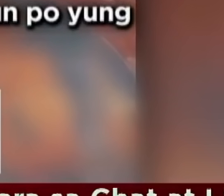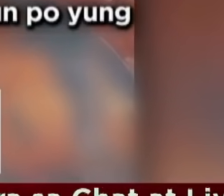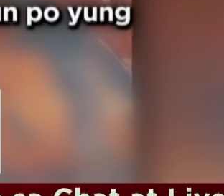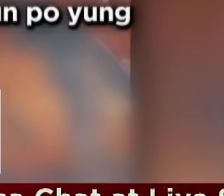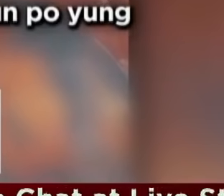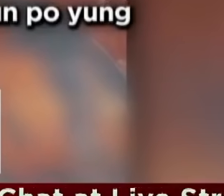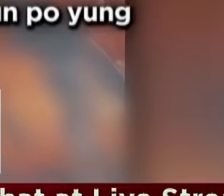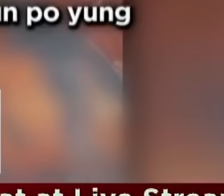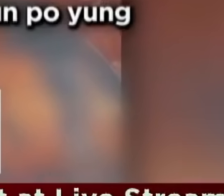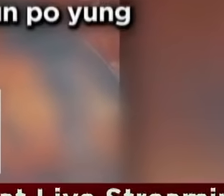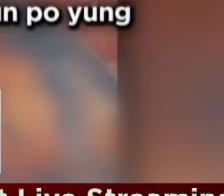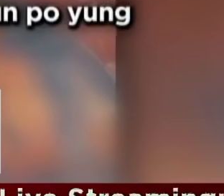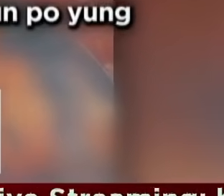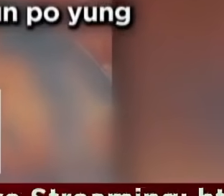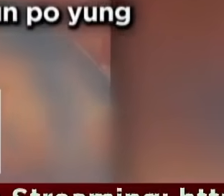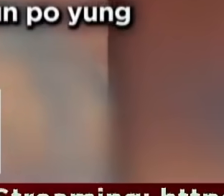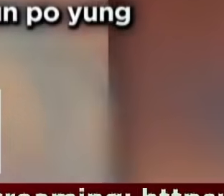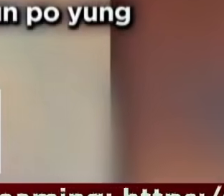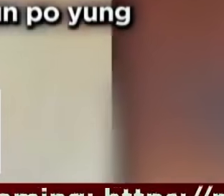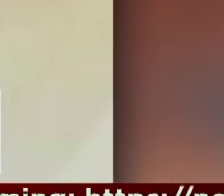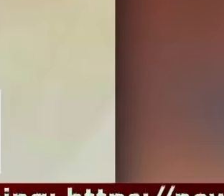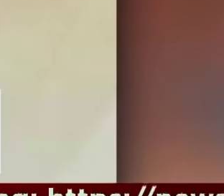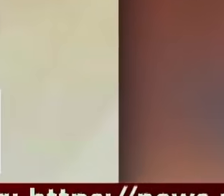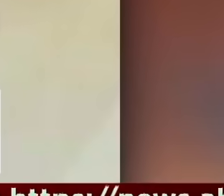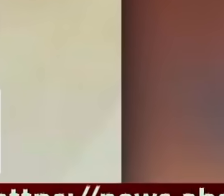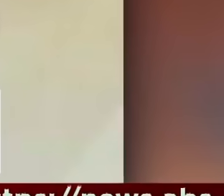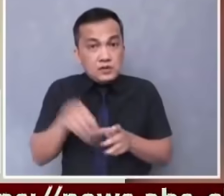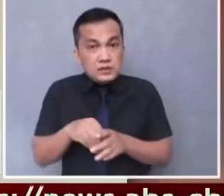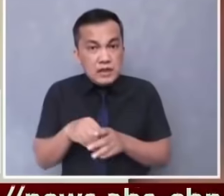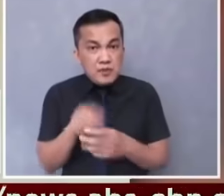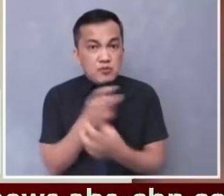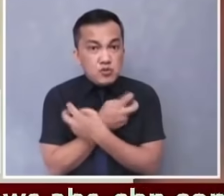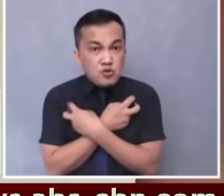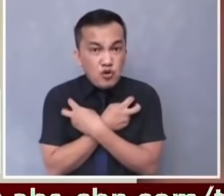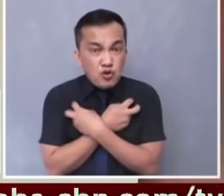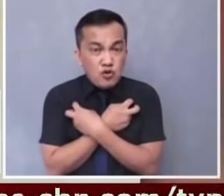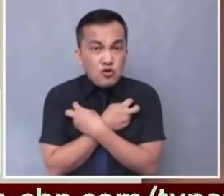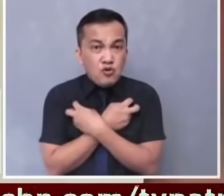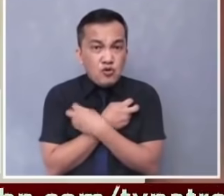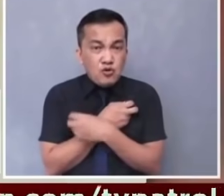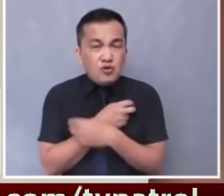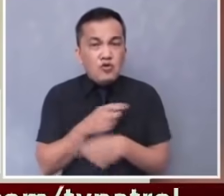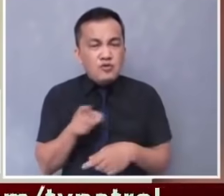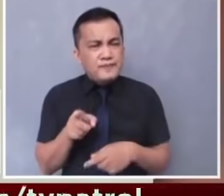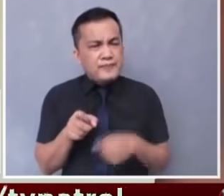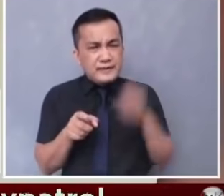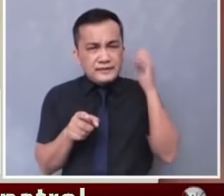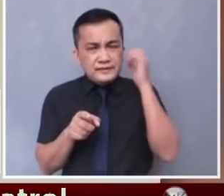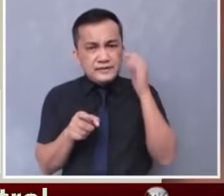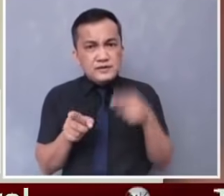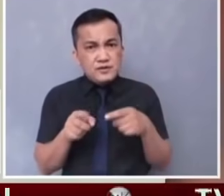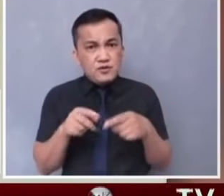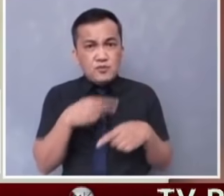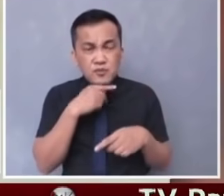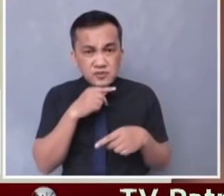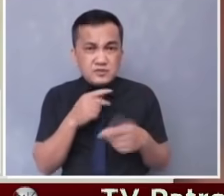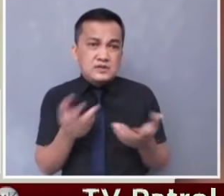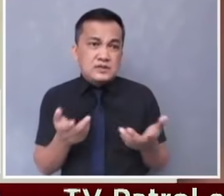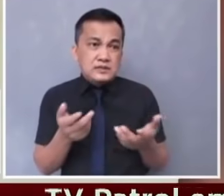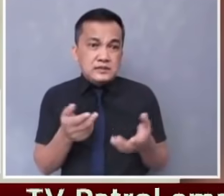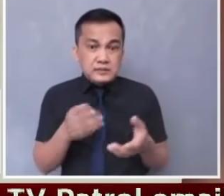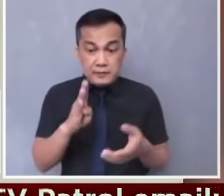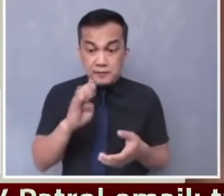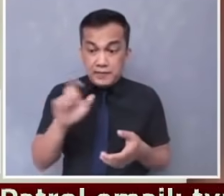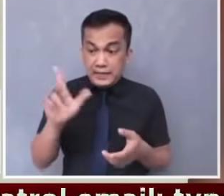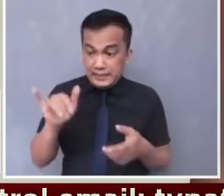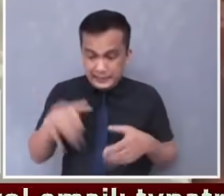And sa lechon po kasi kasama po yung buto, yung ano po ng pork. Eh kung sa lechon belly, ma'am,